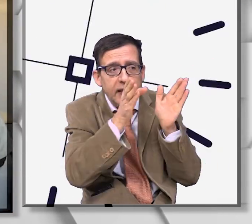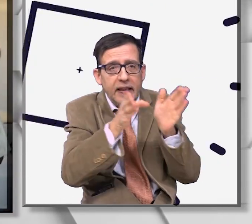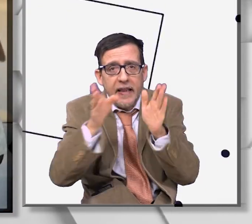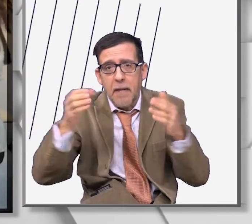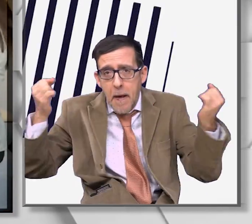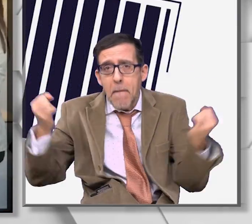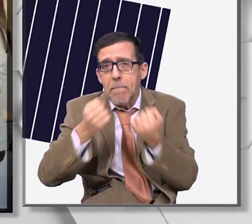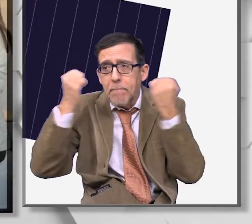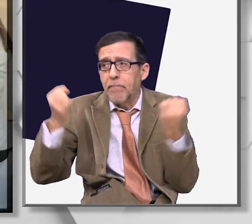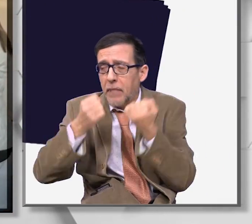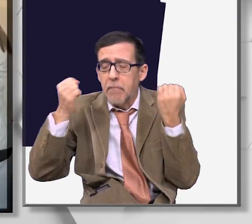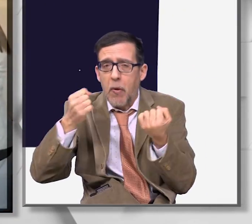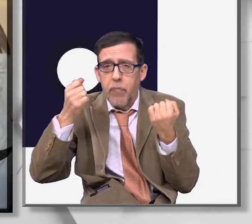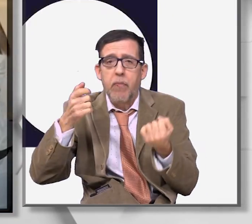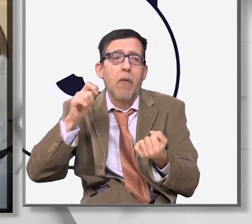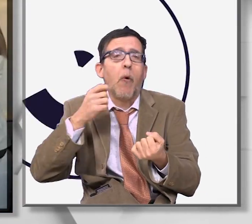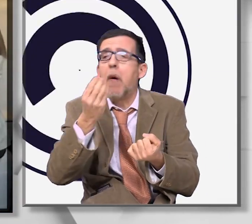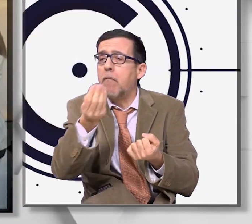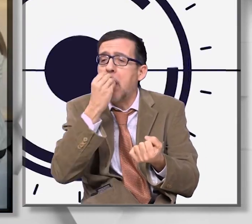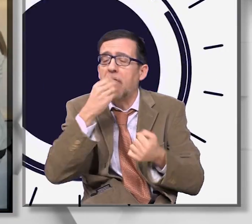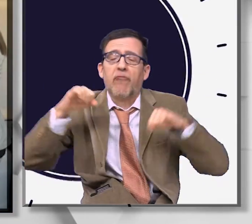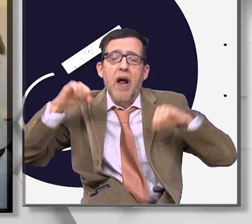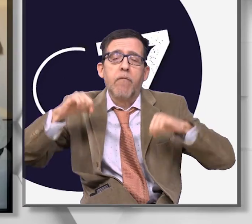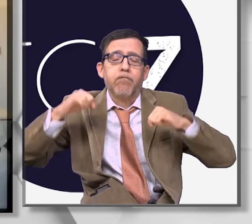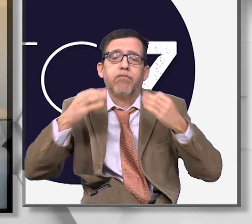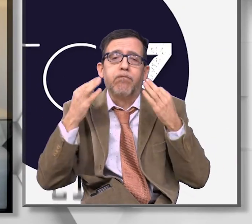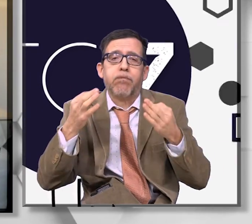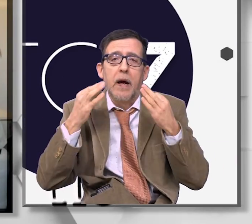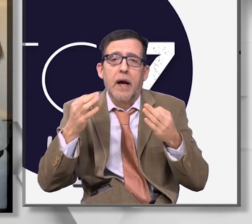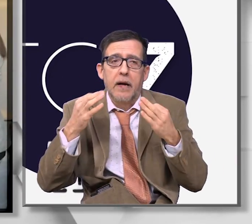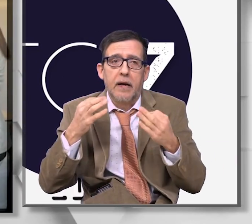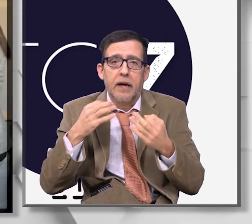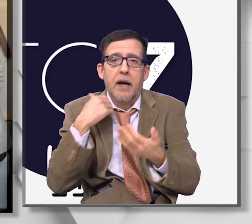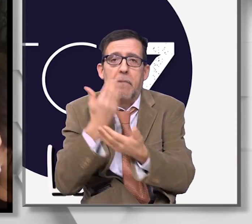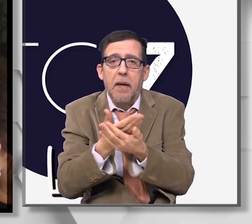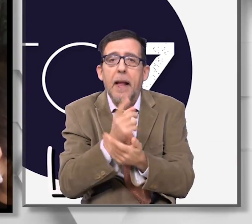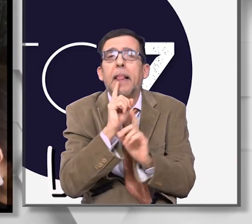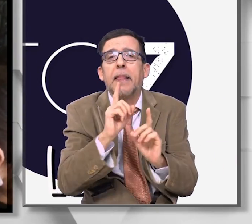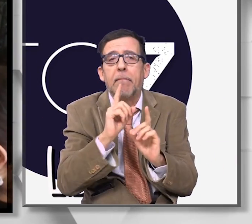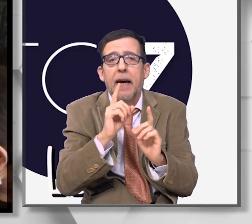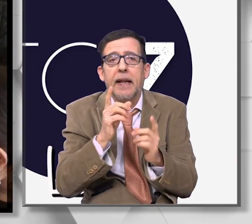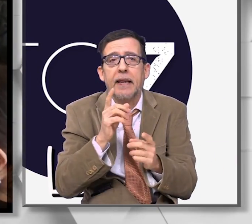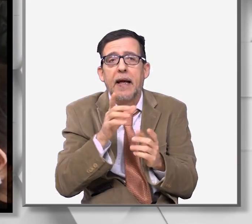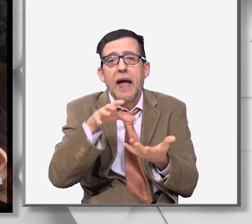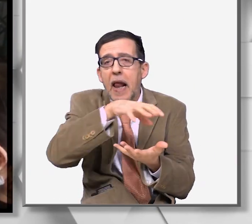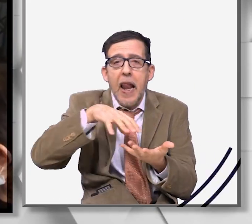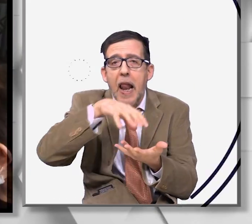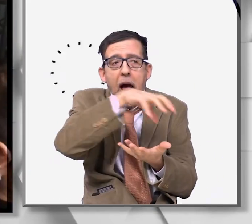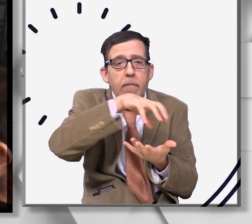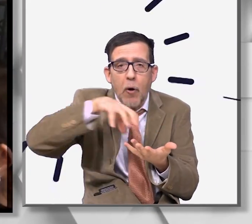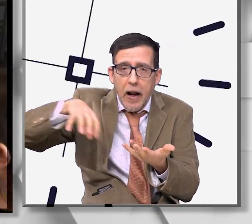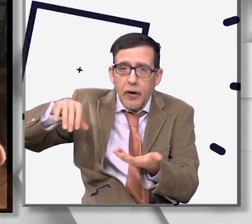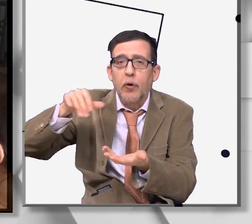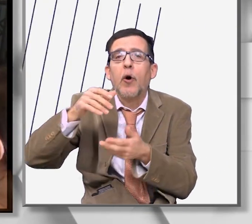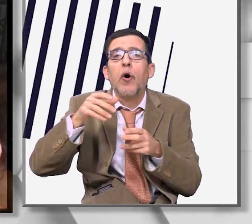buone pratiche per una sana alimentazione nei momenti proposti variano in base al laboratorio ha spiegato il coordinatore del centro antonio